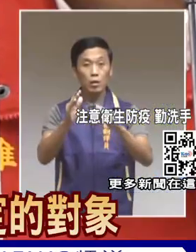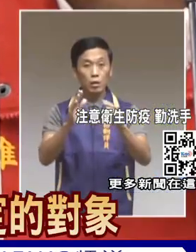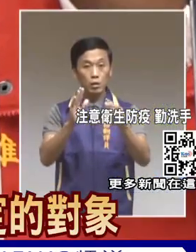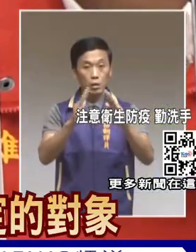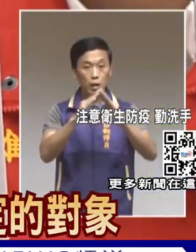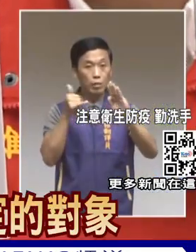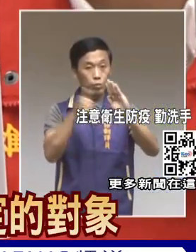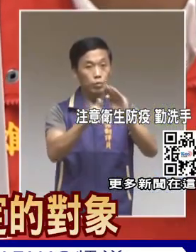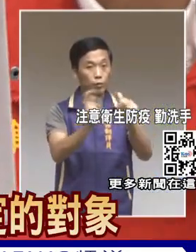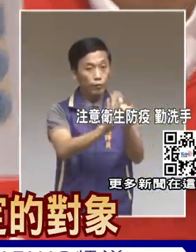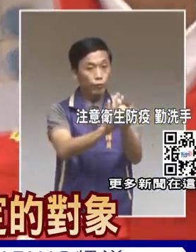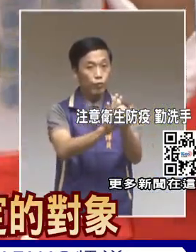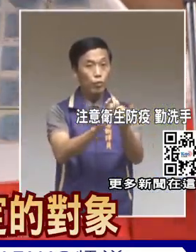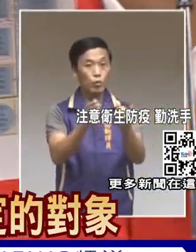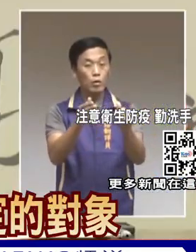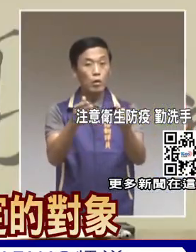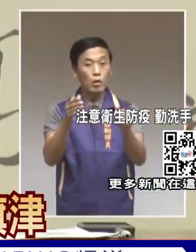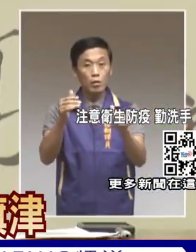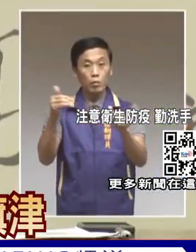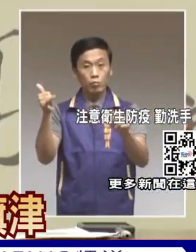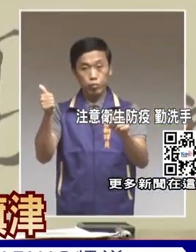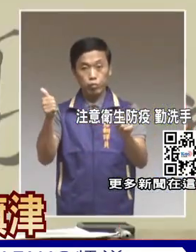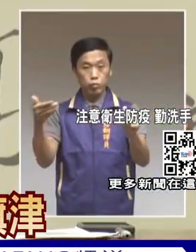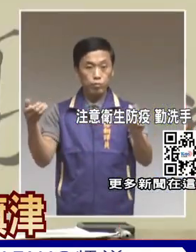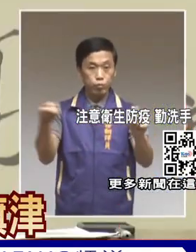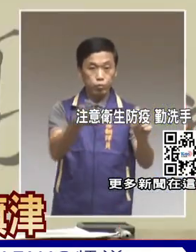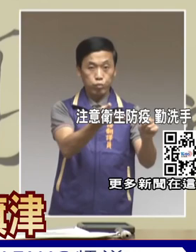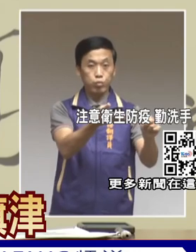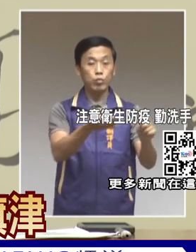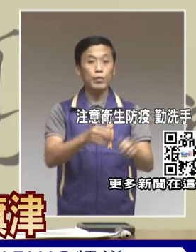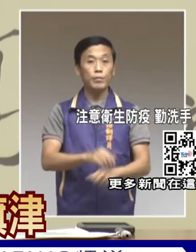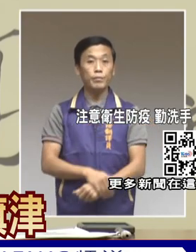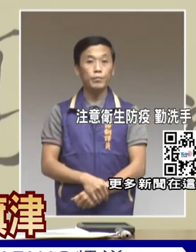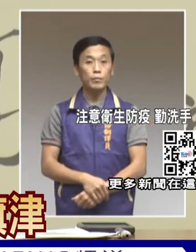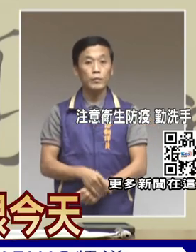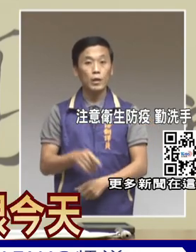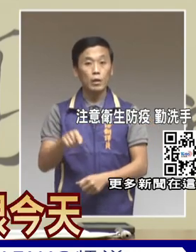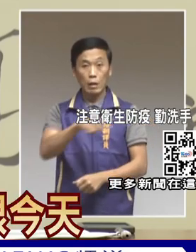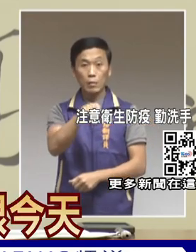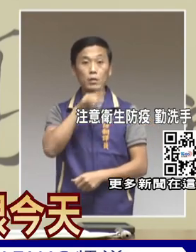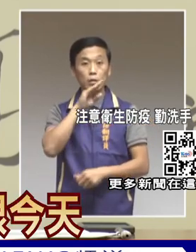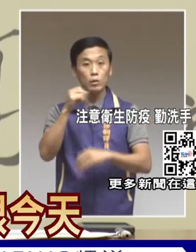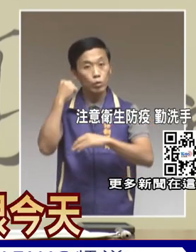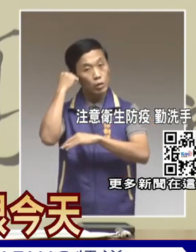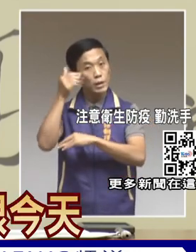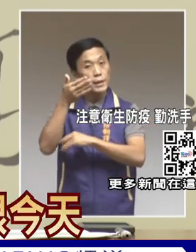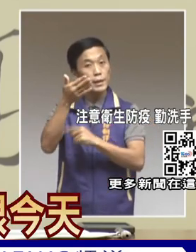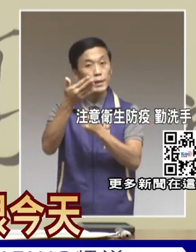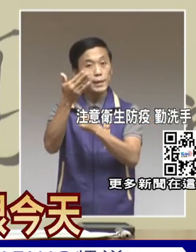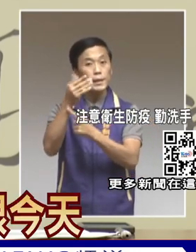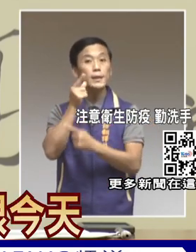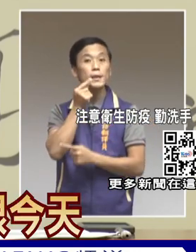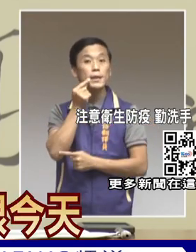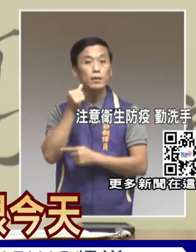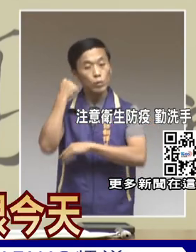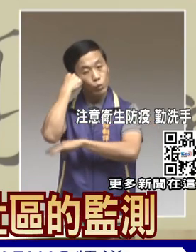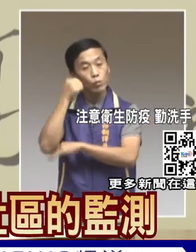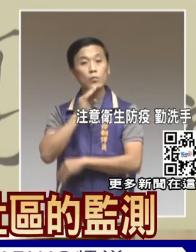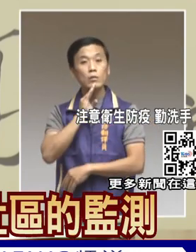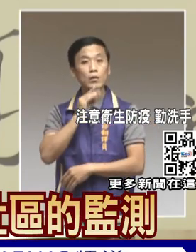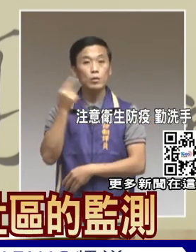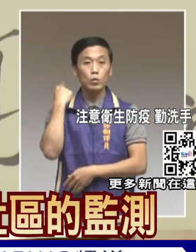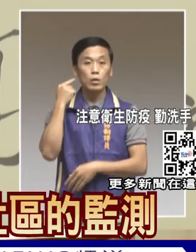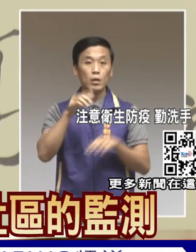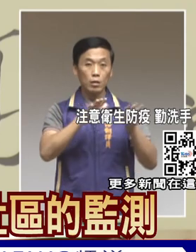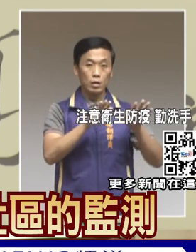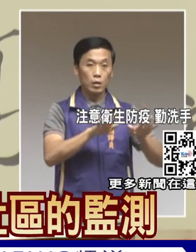居服员传染给这个特定对象，因为都是住在这个旗津。好，所以我们在昨天、今天都开